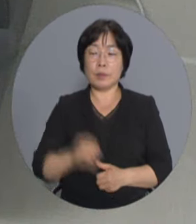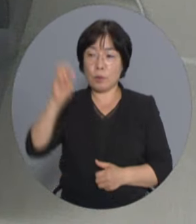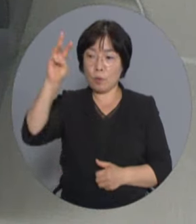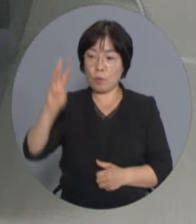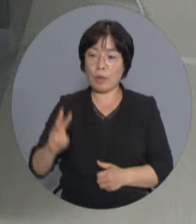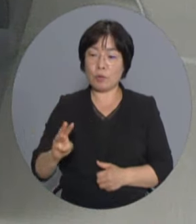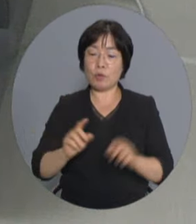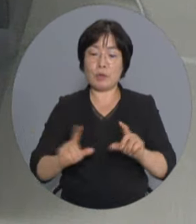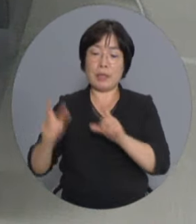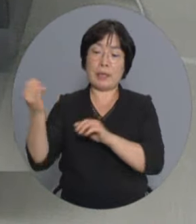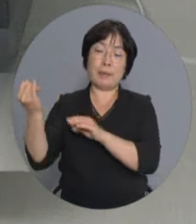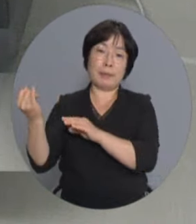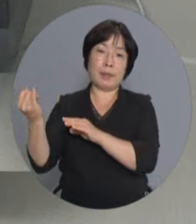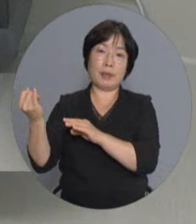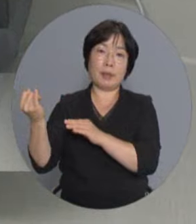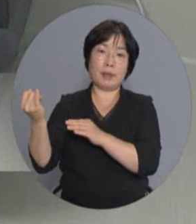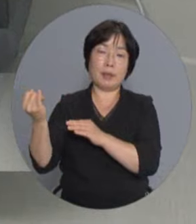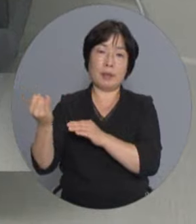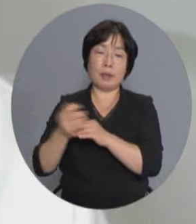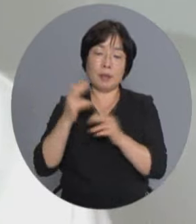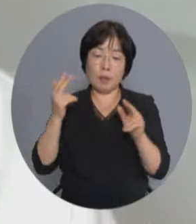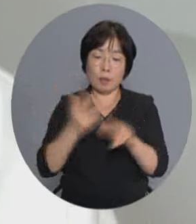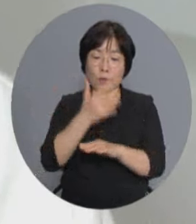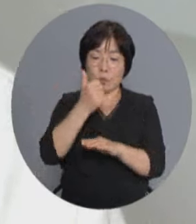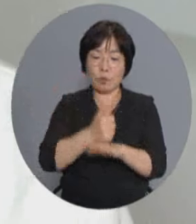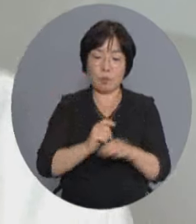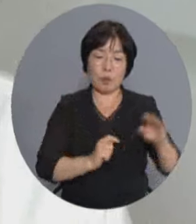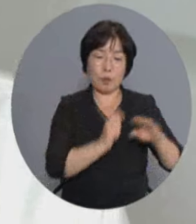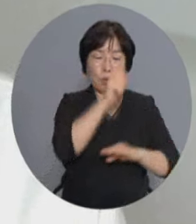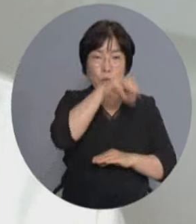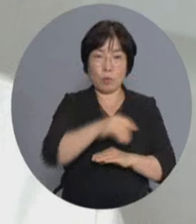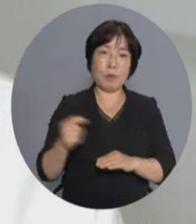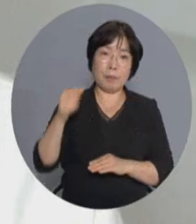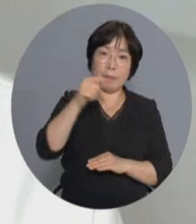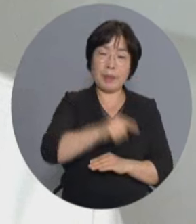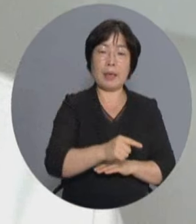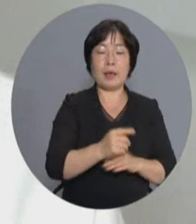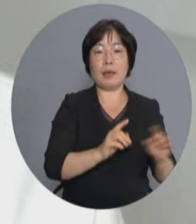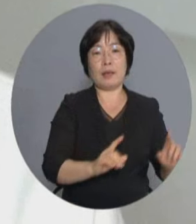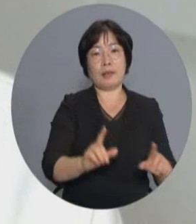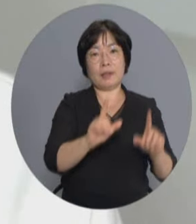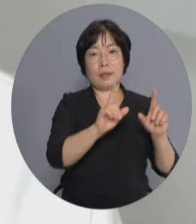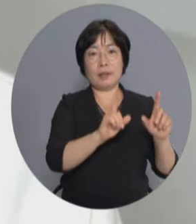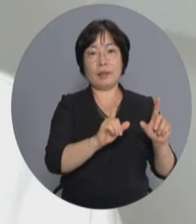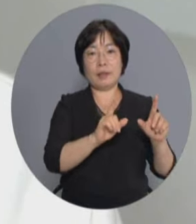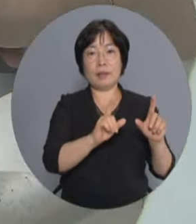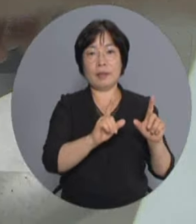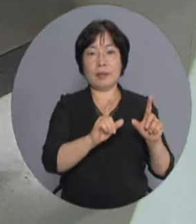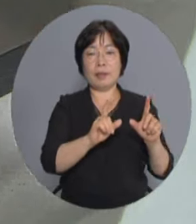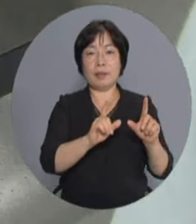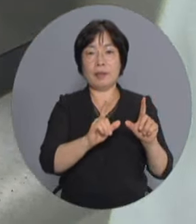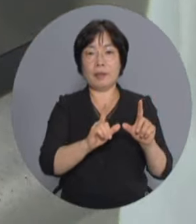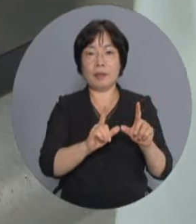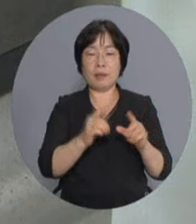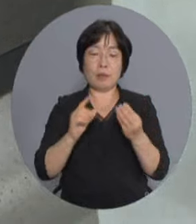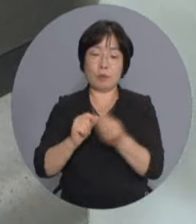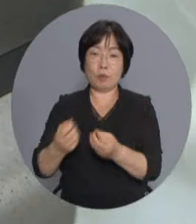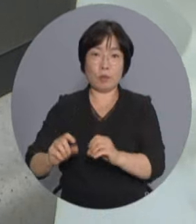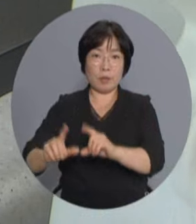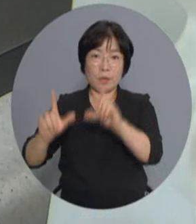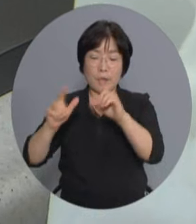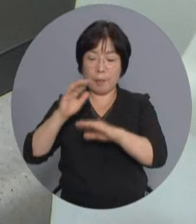광주에 사는 노경희 씨. 매주 주말마다 고흥에 내려와 여가 생활을 보내고 있습니다. 지난